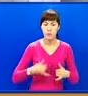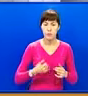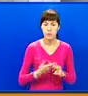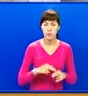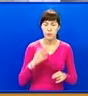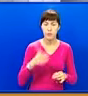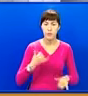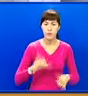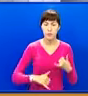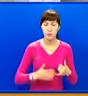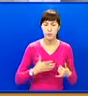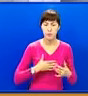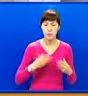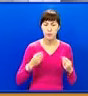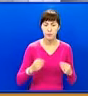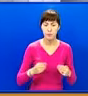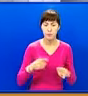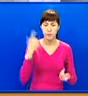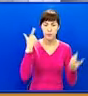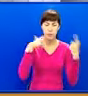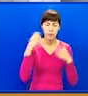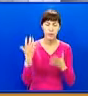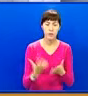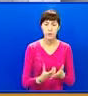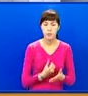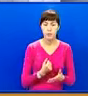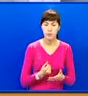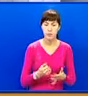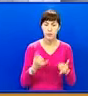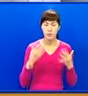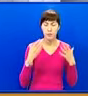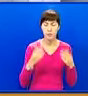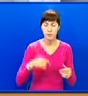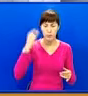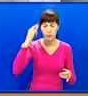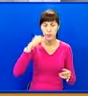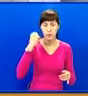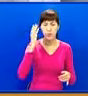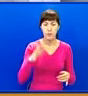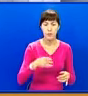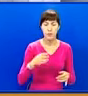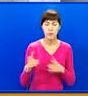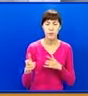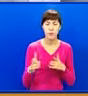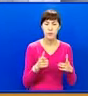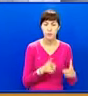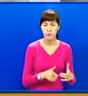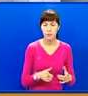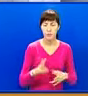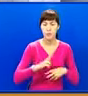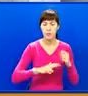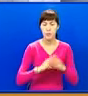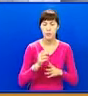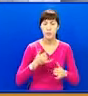Олар болса ұстаздарға мен тағы да творчестволық табыс тілеймін. Бүгінгі Қазақстанның болашағын жасаушы,